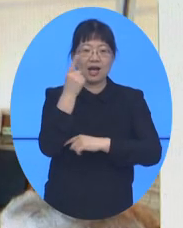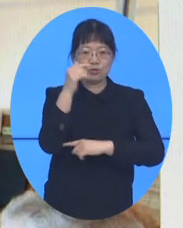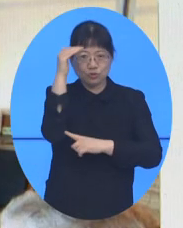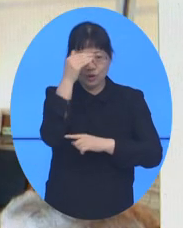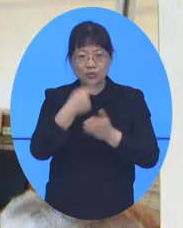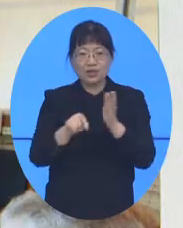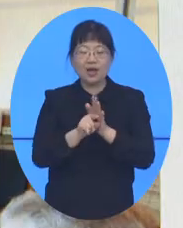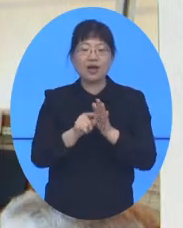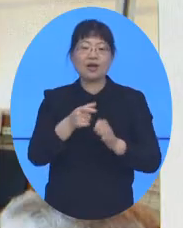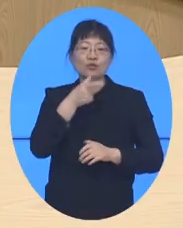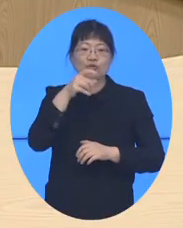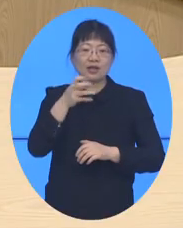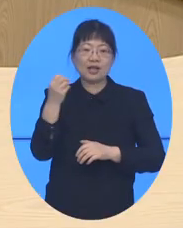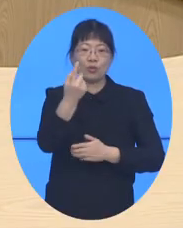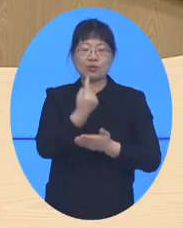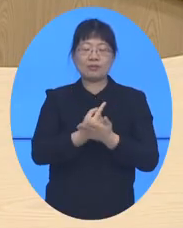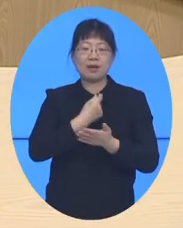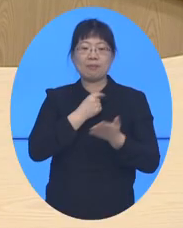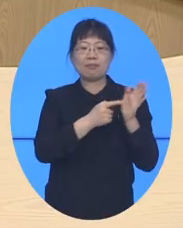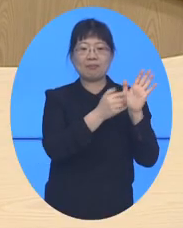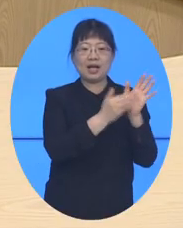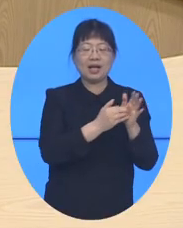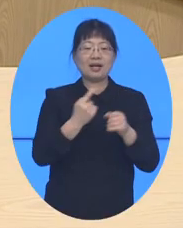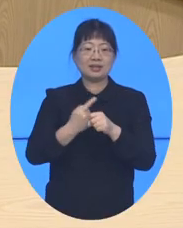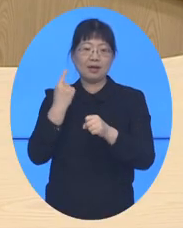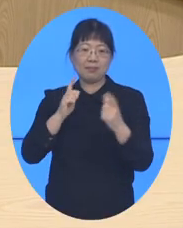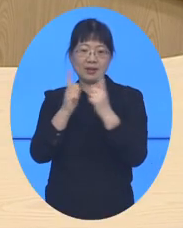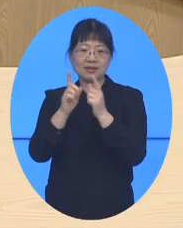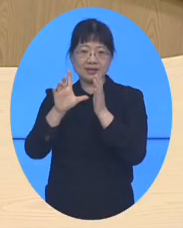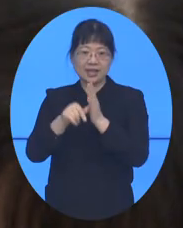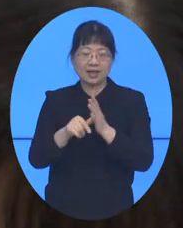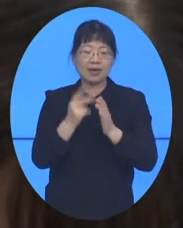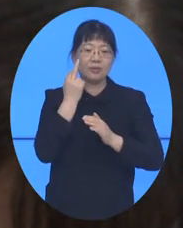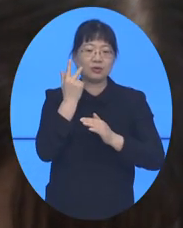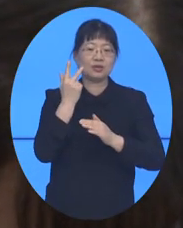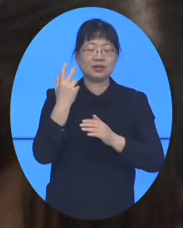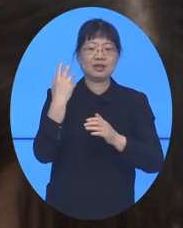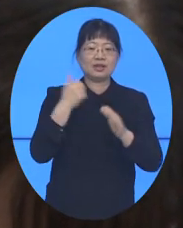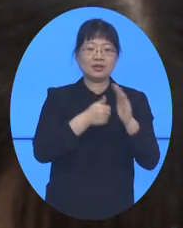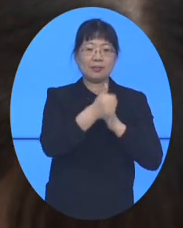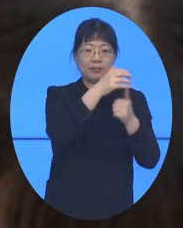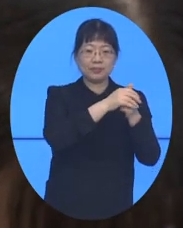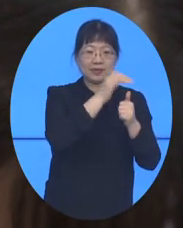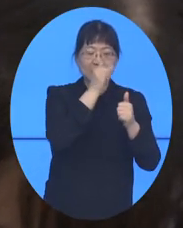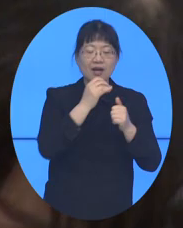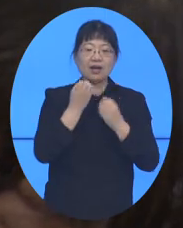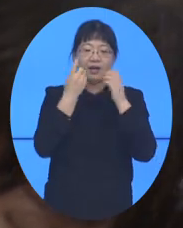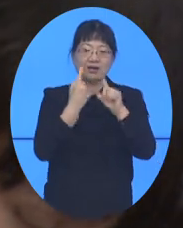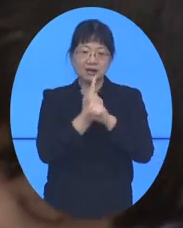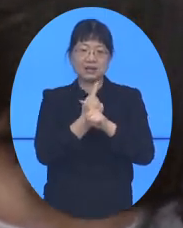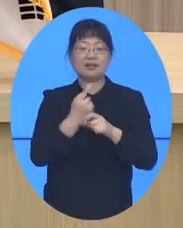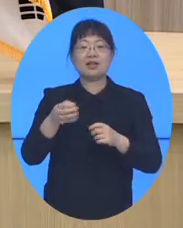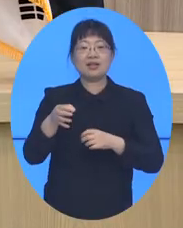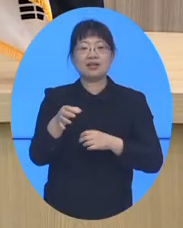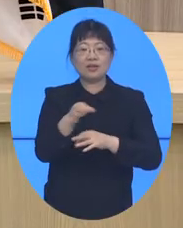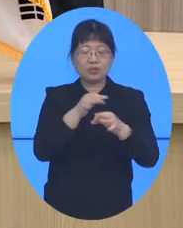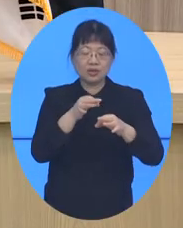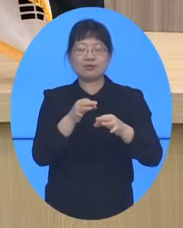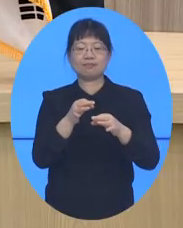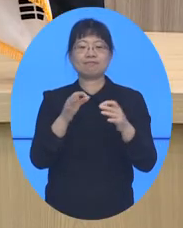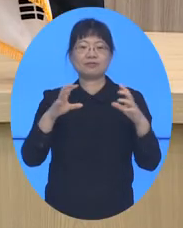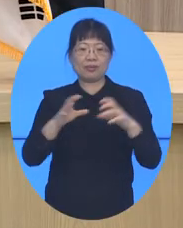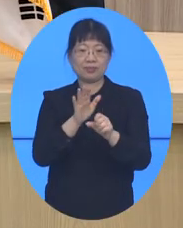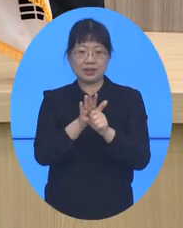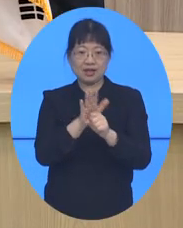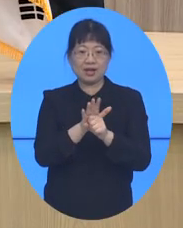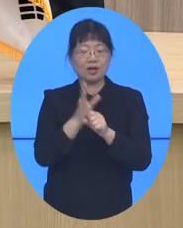싶다라고 밝히기도 했습니다. 지난해 접견 당시 김 지사와 골드버그 대사는 혁신 동맹의 필요성에 공감하고 반도체 등